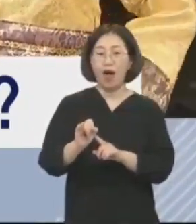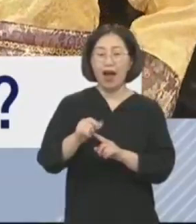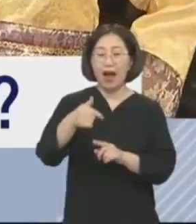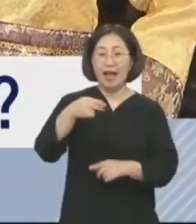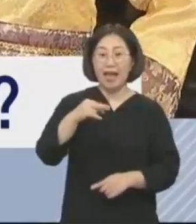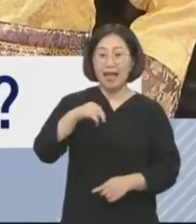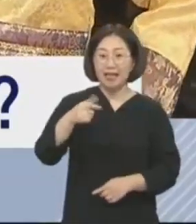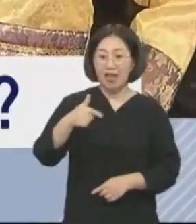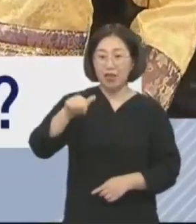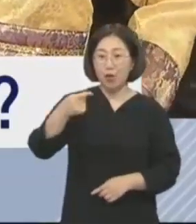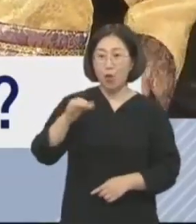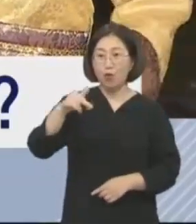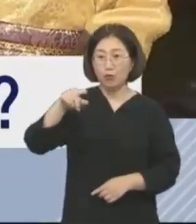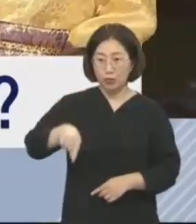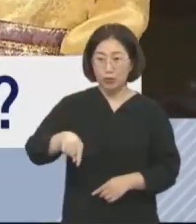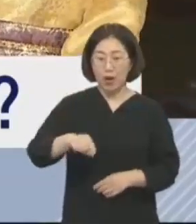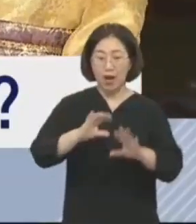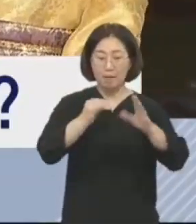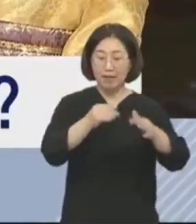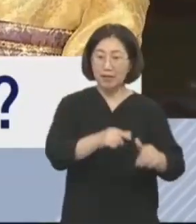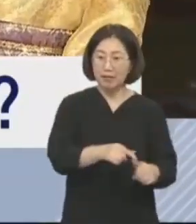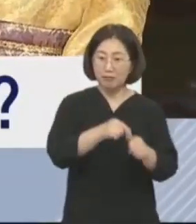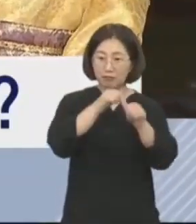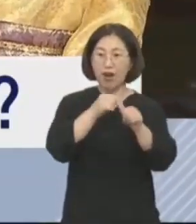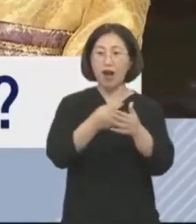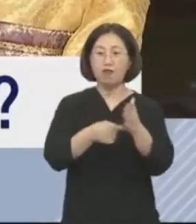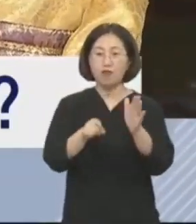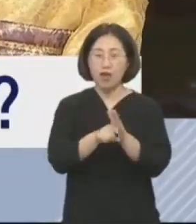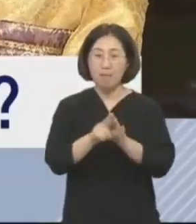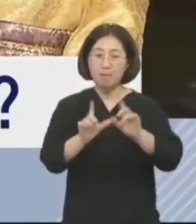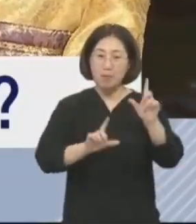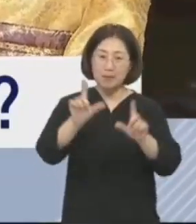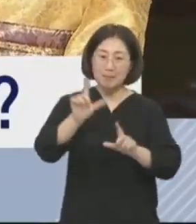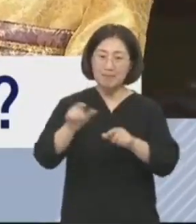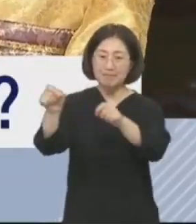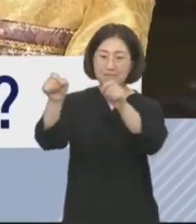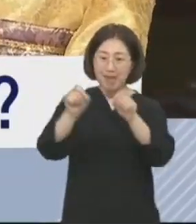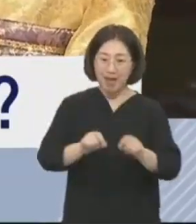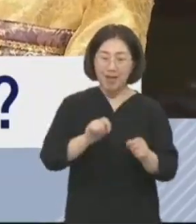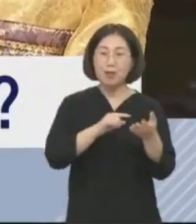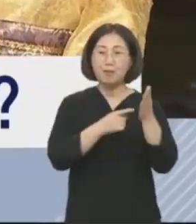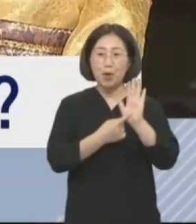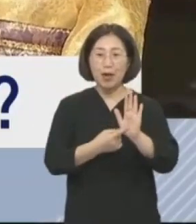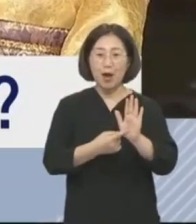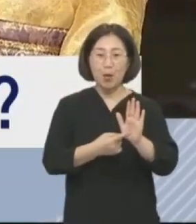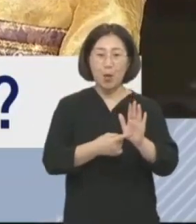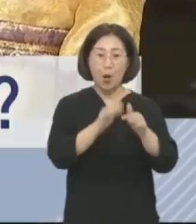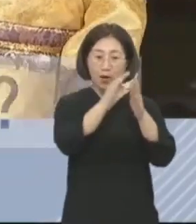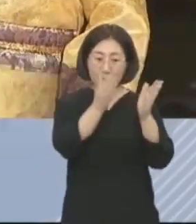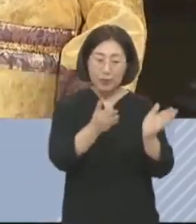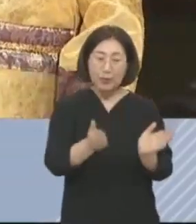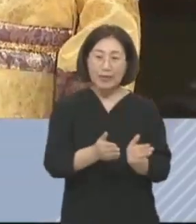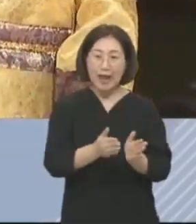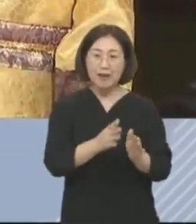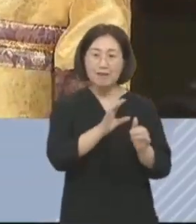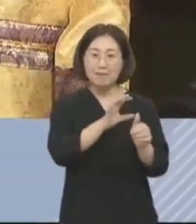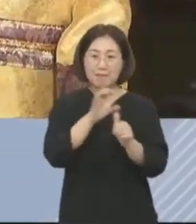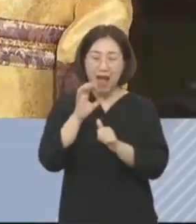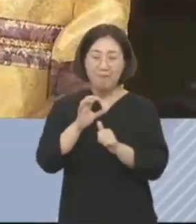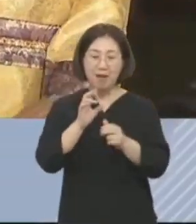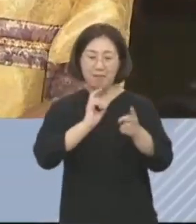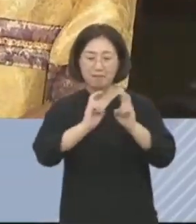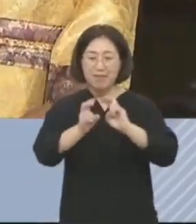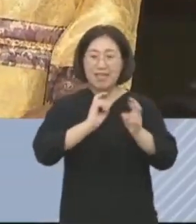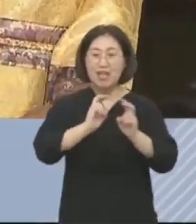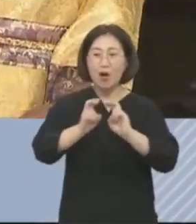계산공주와 백제를 구하기 위한 그런 모습들을 재현하고 또 금동내향로를 테마로 한 수상